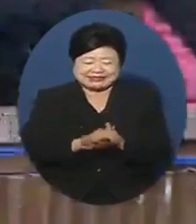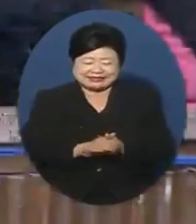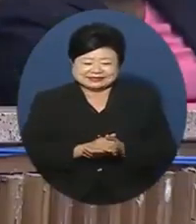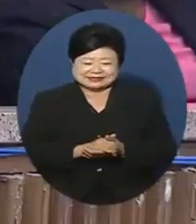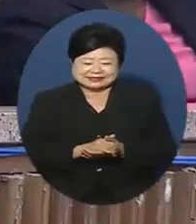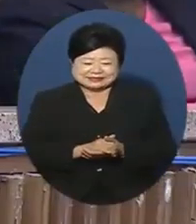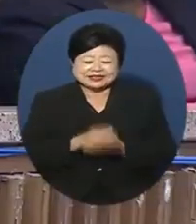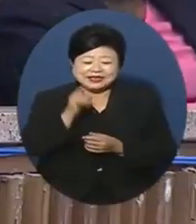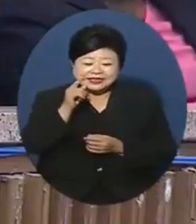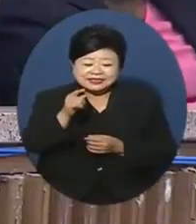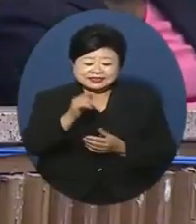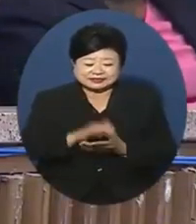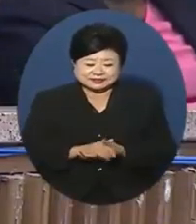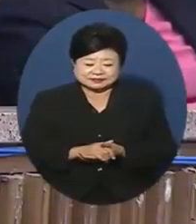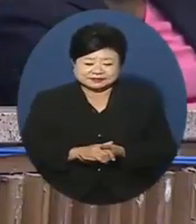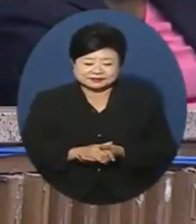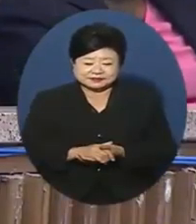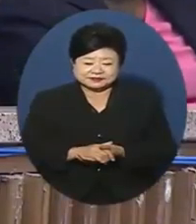이